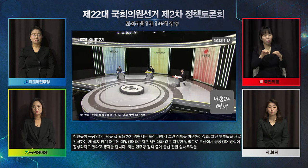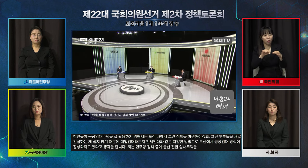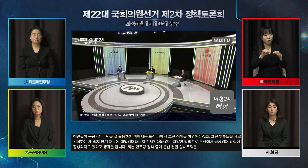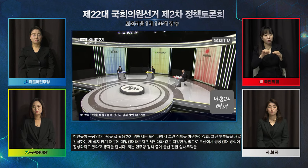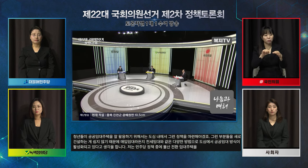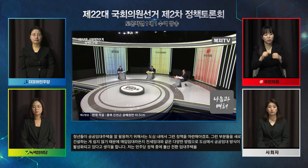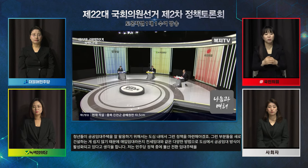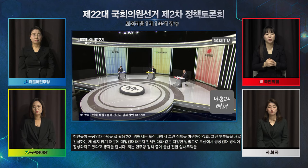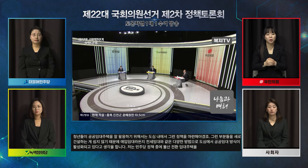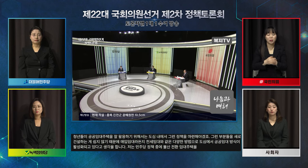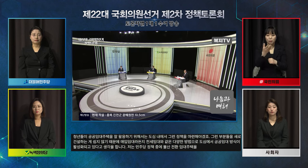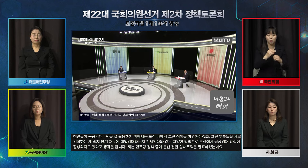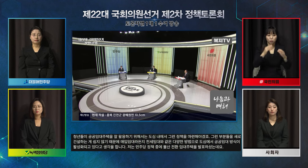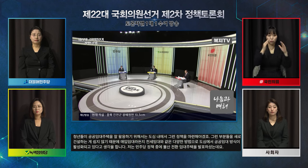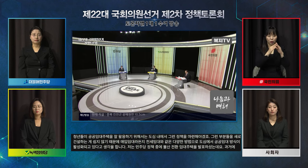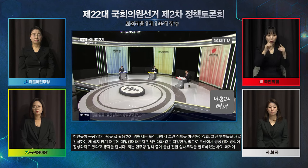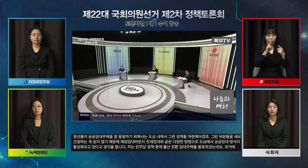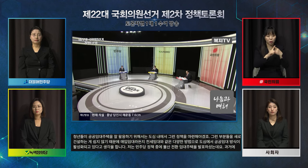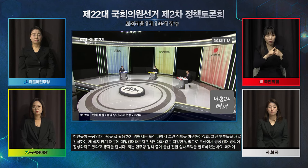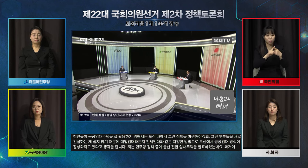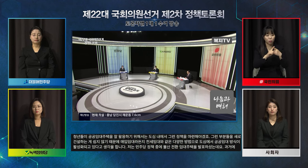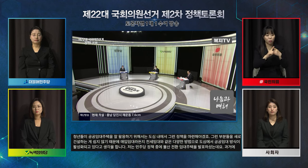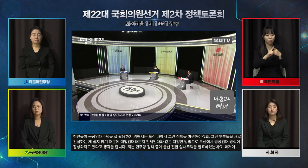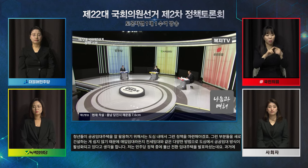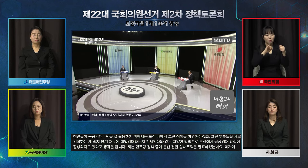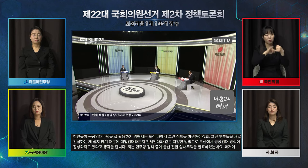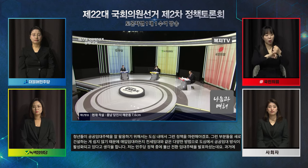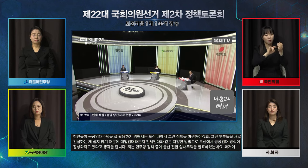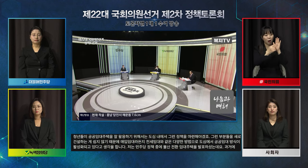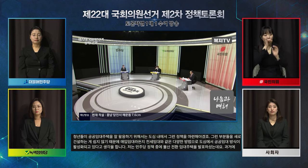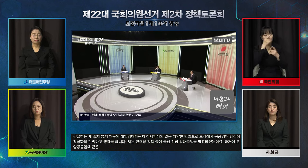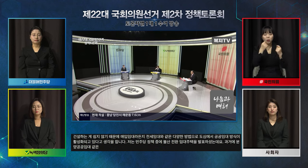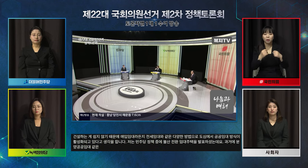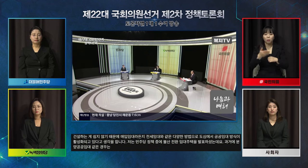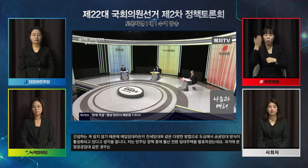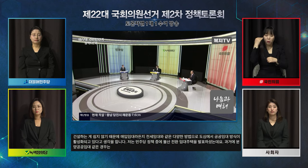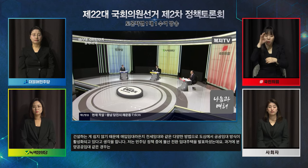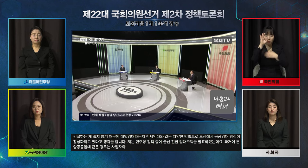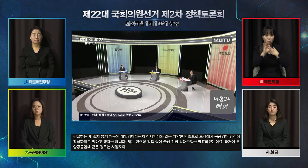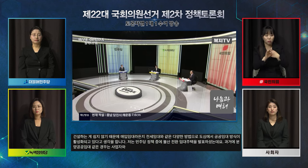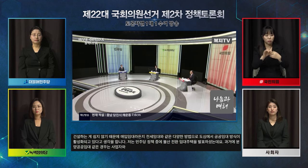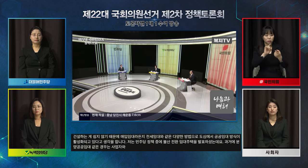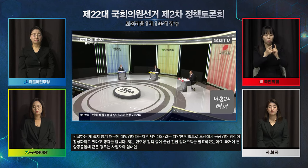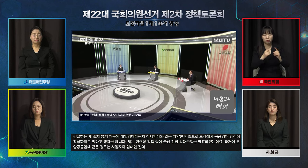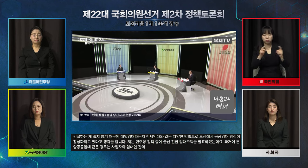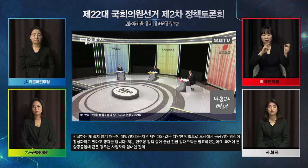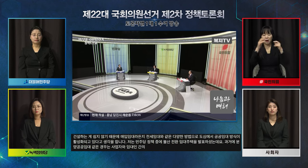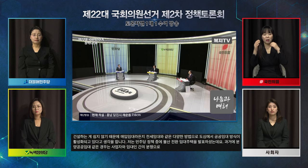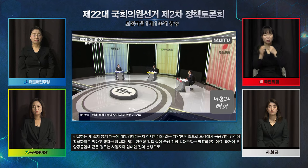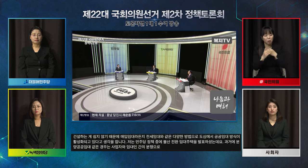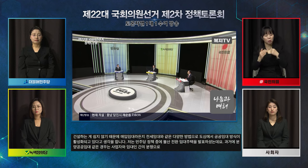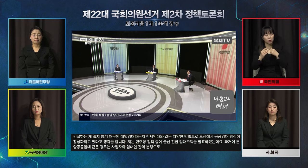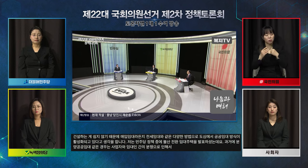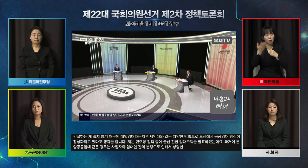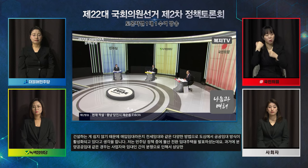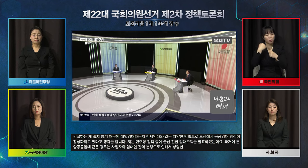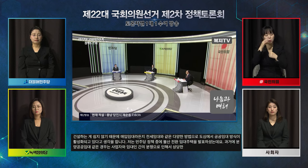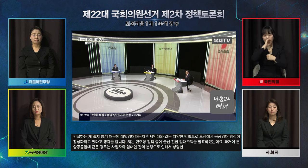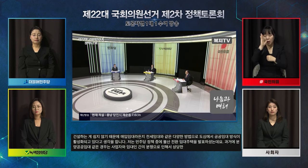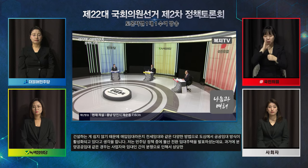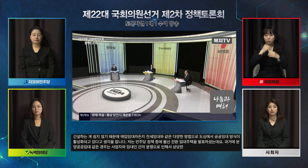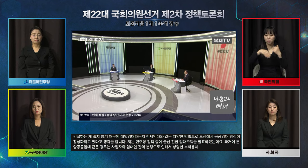과거의 분양임대, 공공임대 같은 경우는 사업자와 임대인 간의 분쟁으로 인해서 상당한 부작용이 있었습니다.